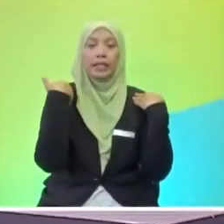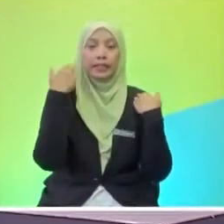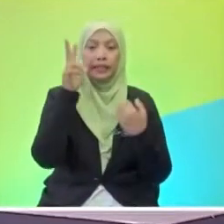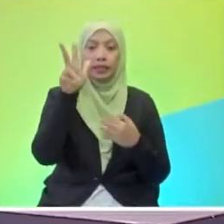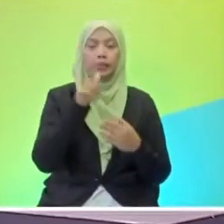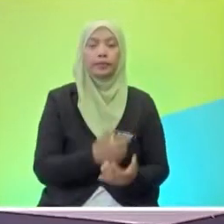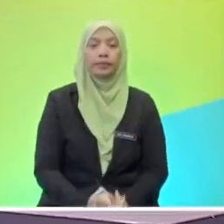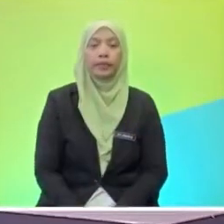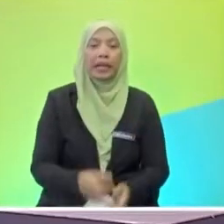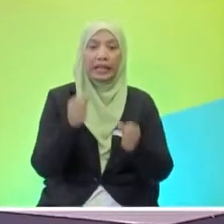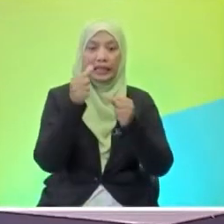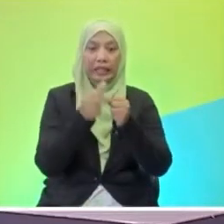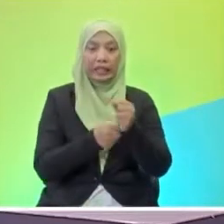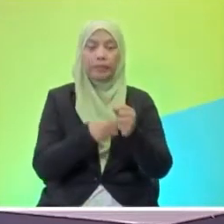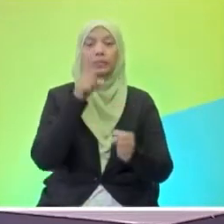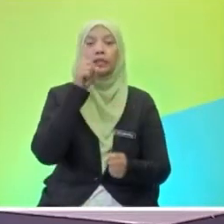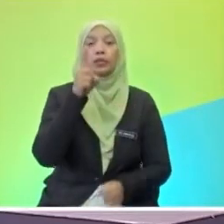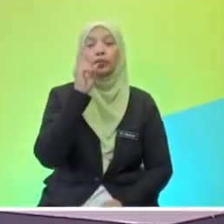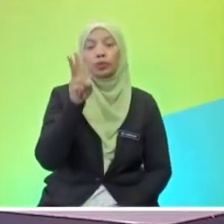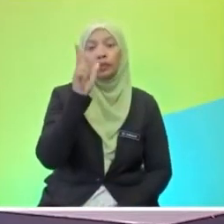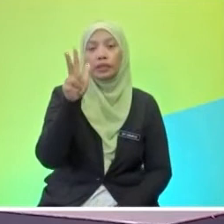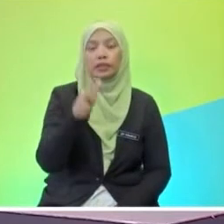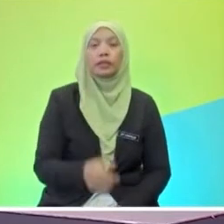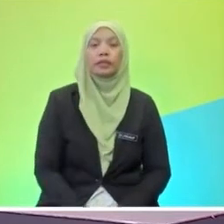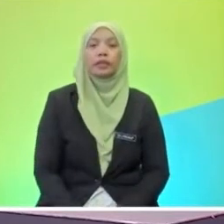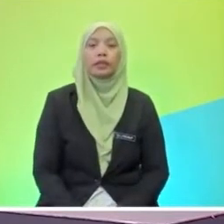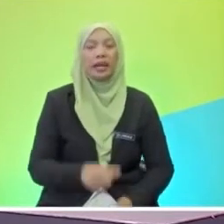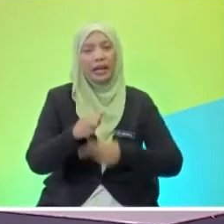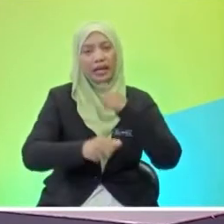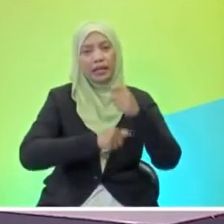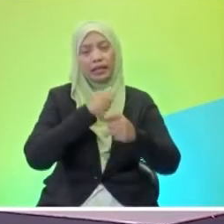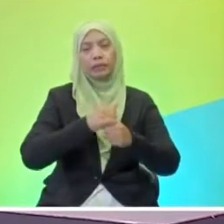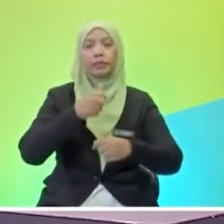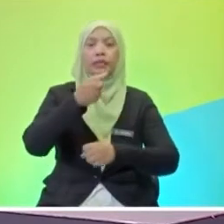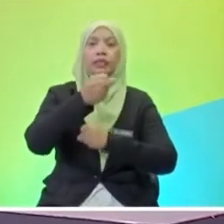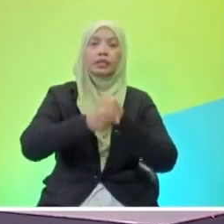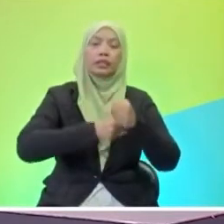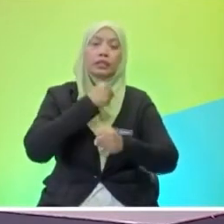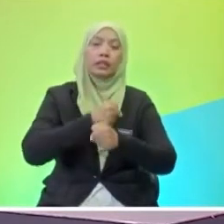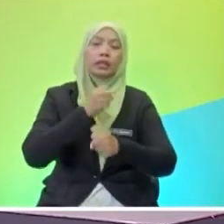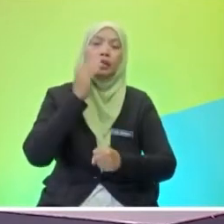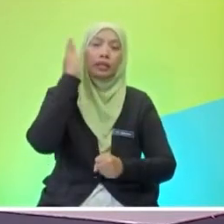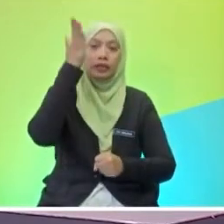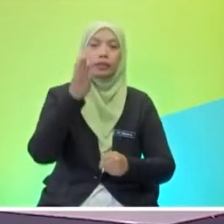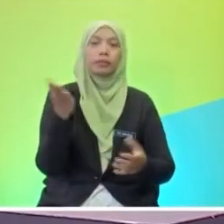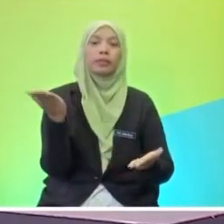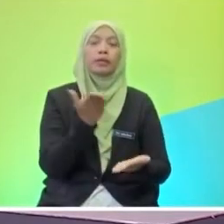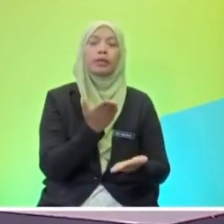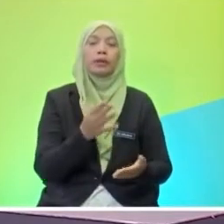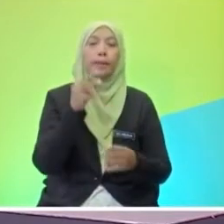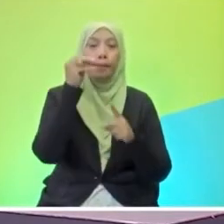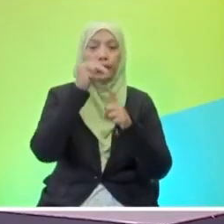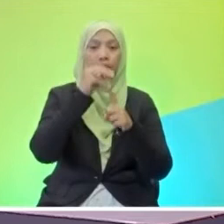maknanya setiap 123 tuh maknanya alas kita akan bawa Pak maka sosial 4